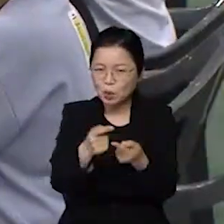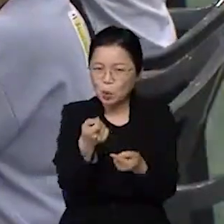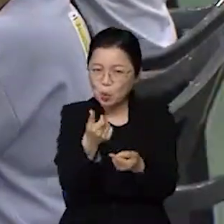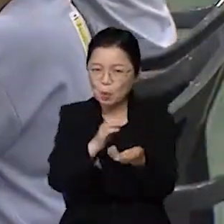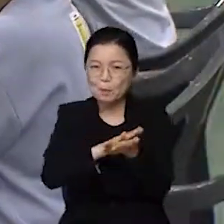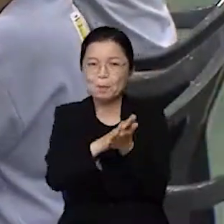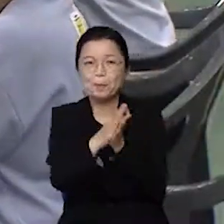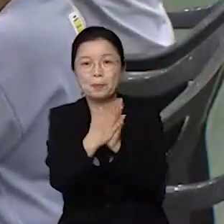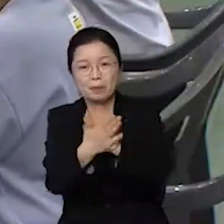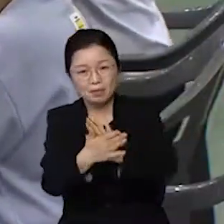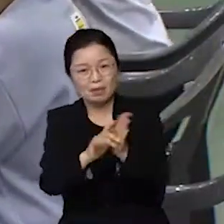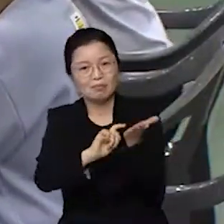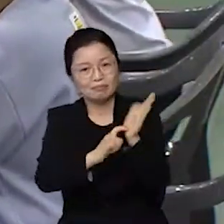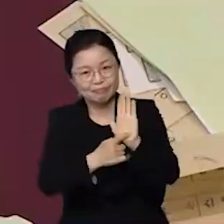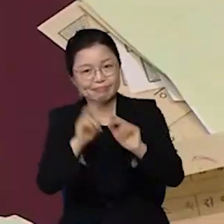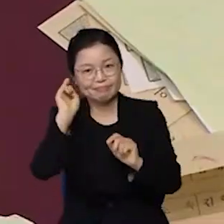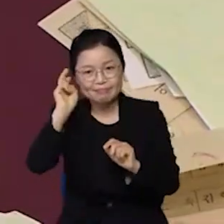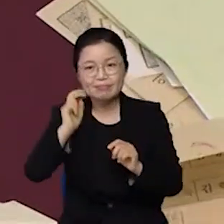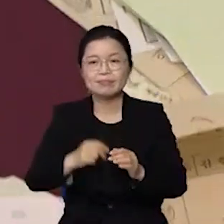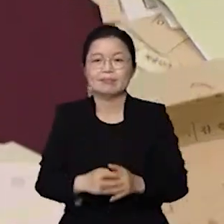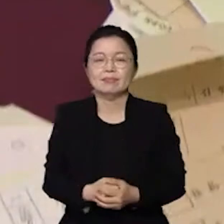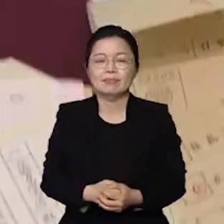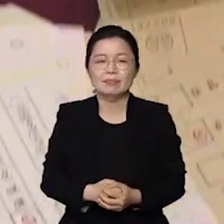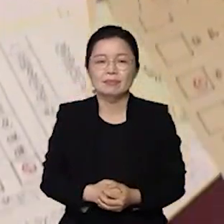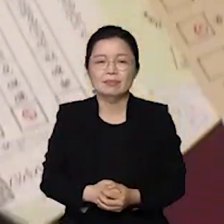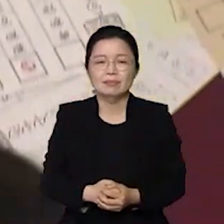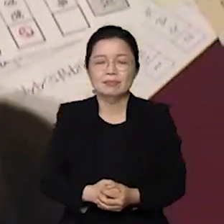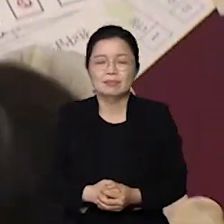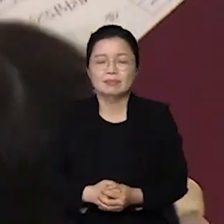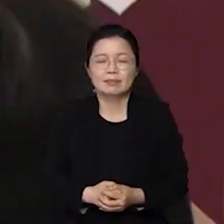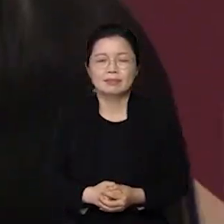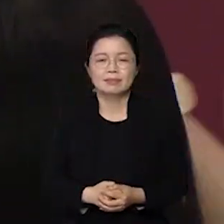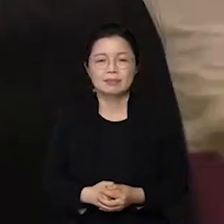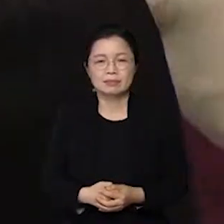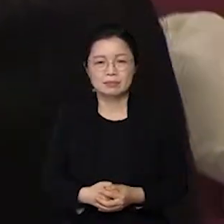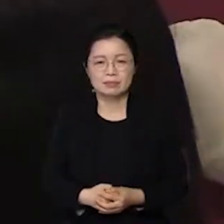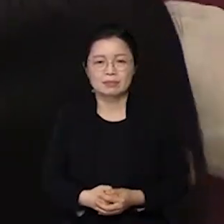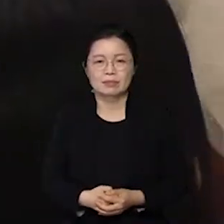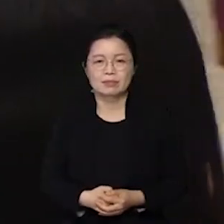변화가 나타날 것으로 전망됩니다. KBC 이계혁입니다.